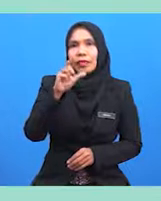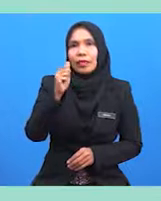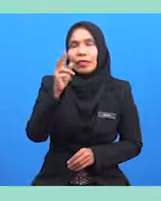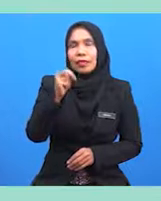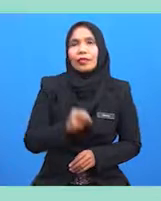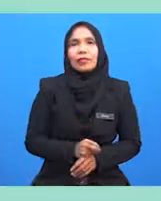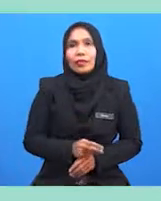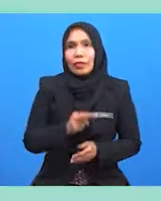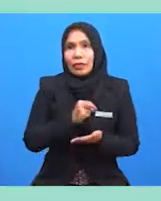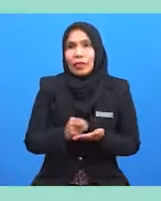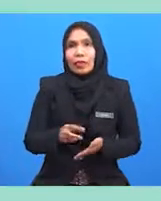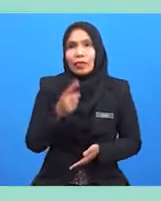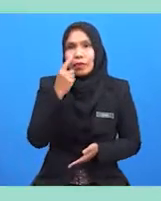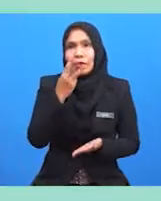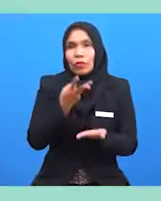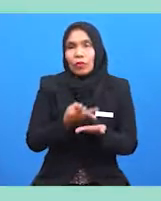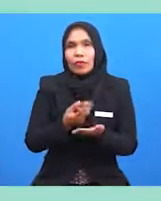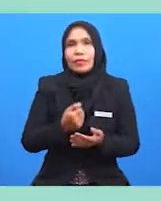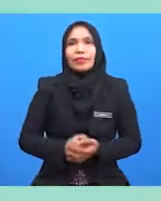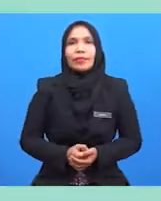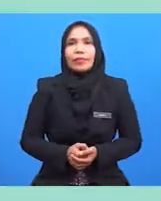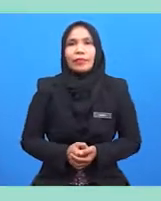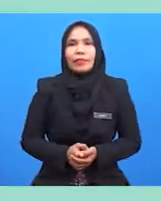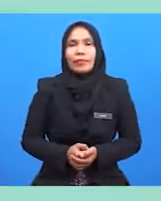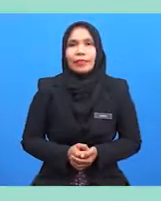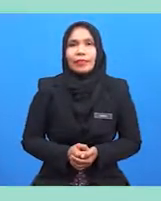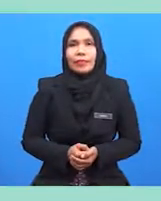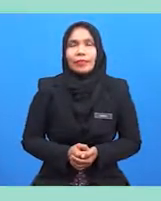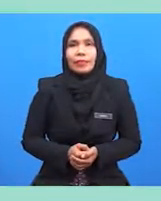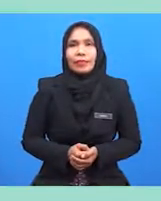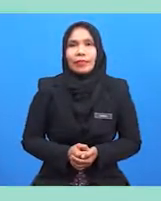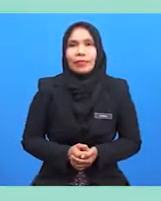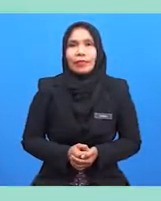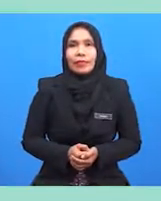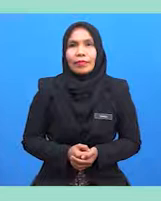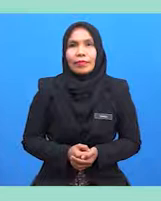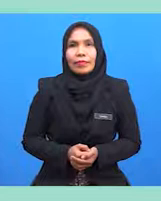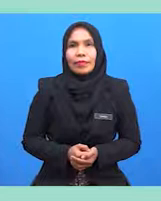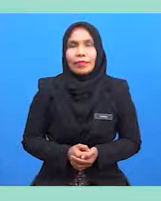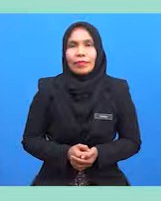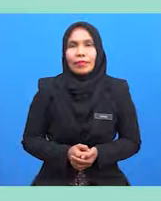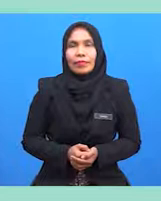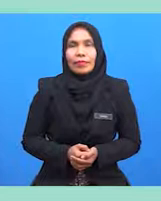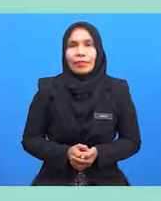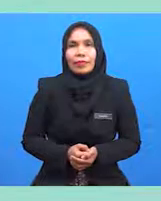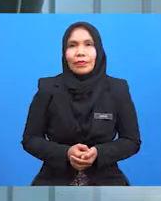atau menyediakan sejumlah wang yang mencukupi dalam satu-satu